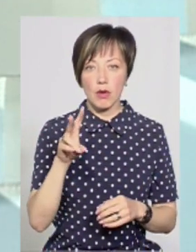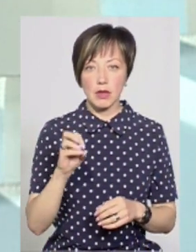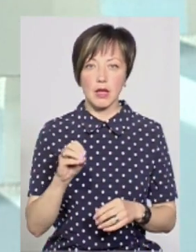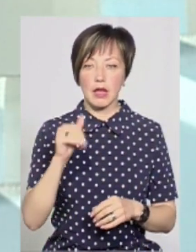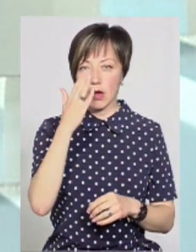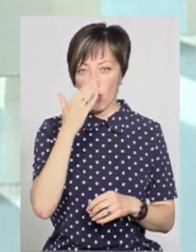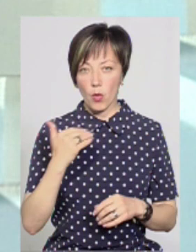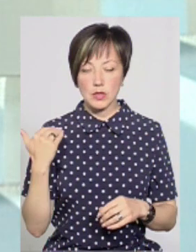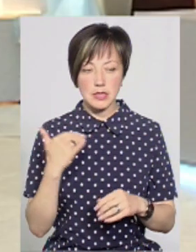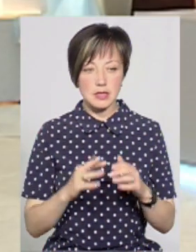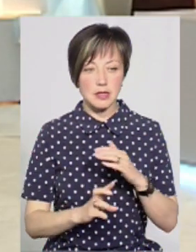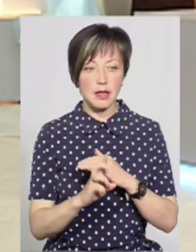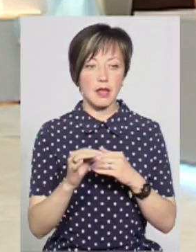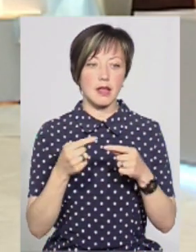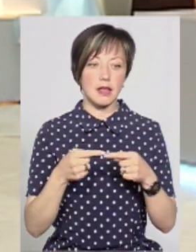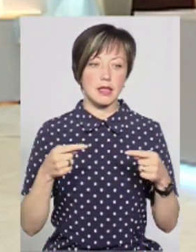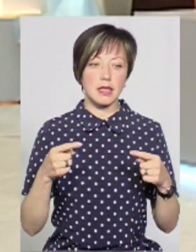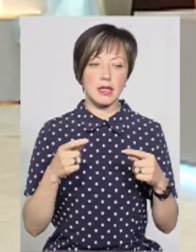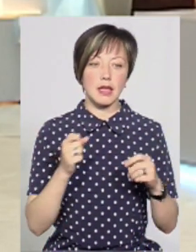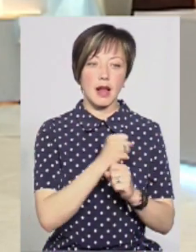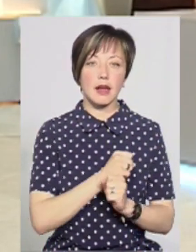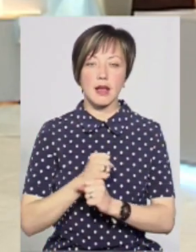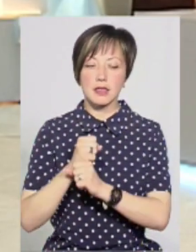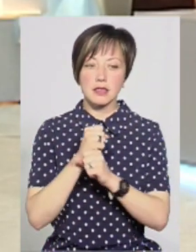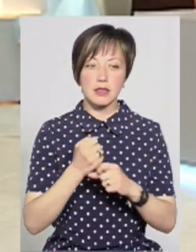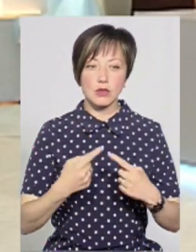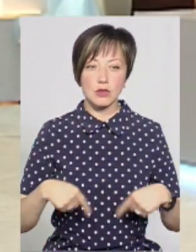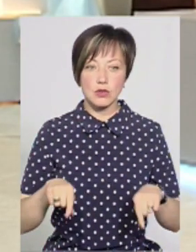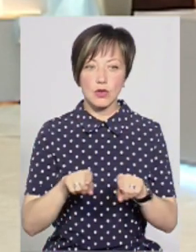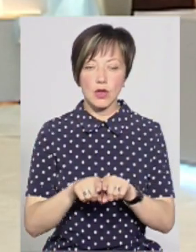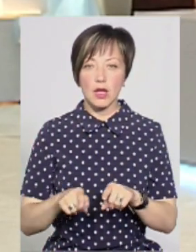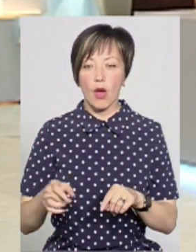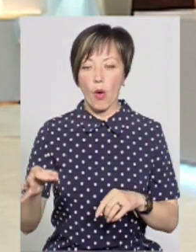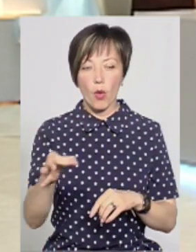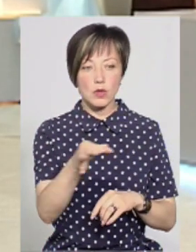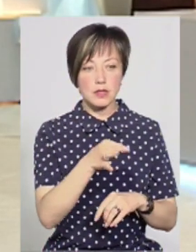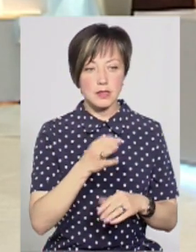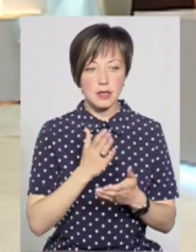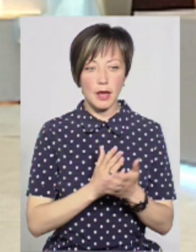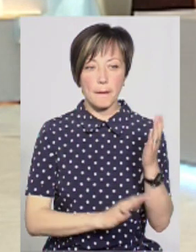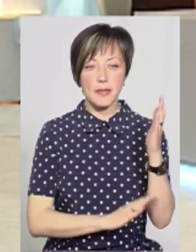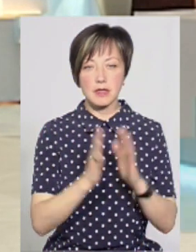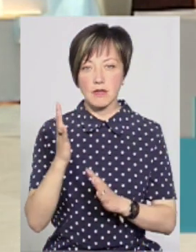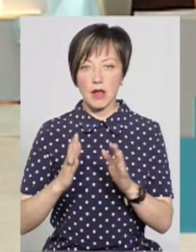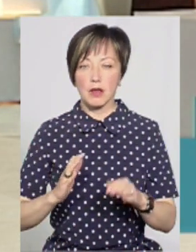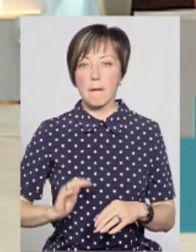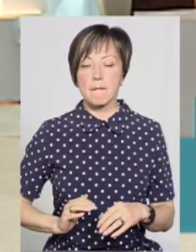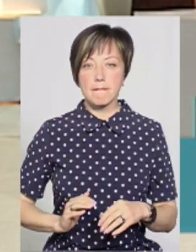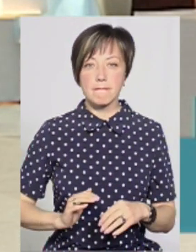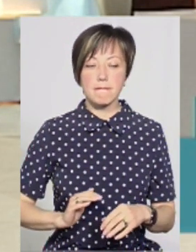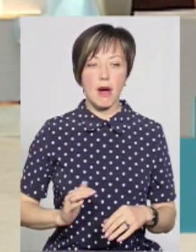костел, і якісь рекреаційні зони, і каскада озер, і там сквер, панські маєтки,